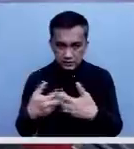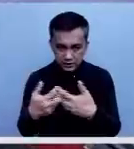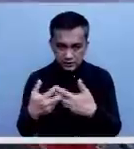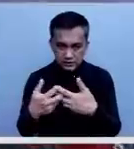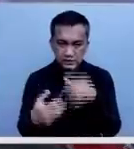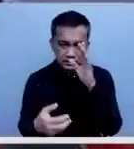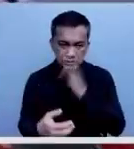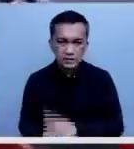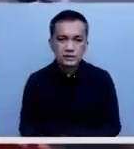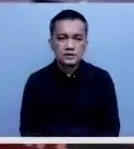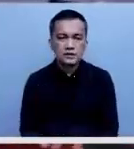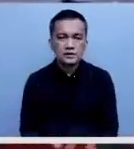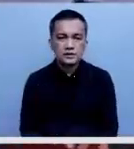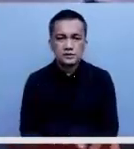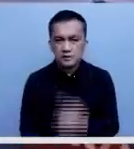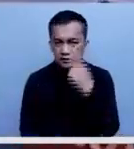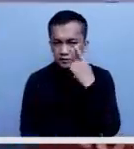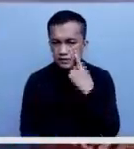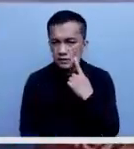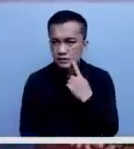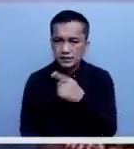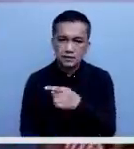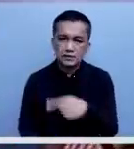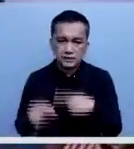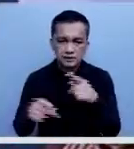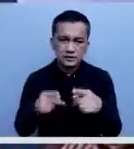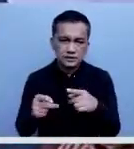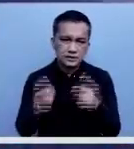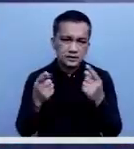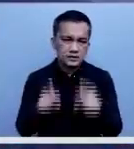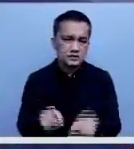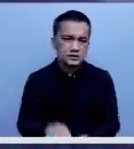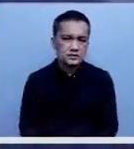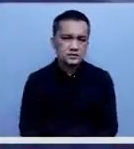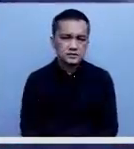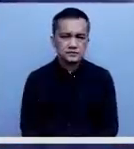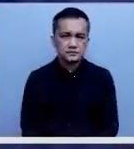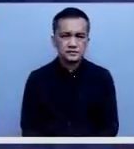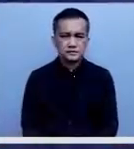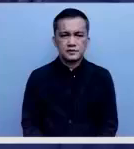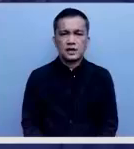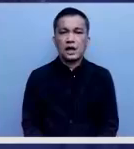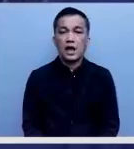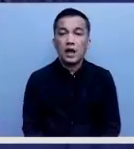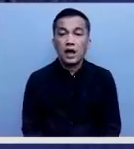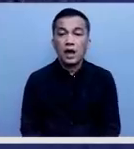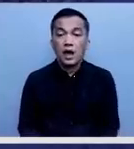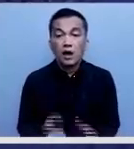pagsasaka. Napapaiyak na lang tuloy ang ilang residente sa kanilang sinapit. Ngayon lang nangyari ang